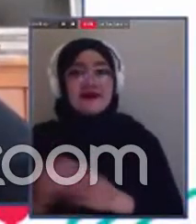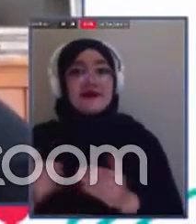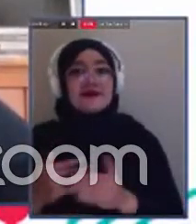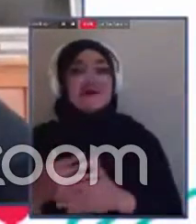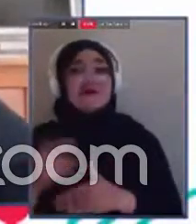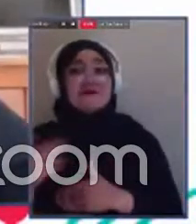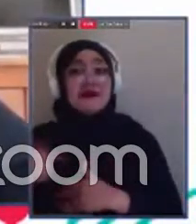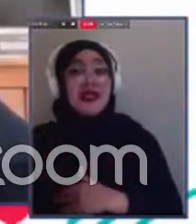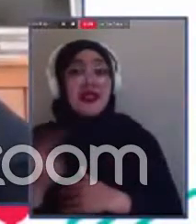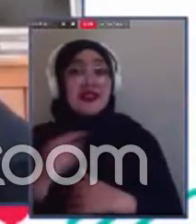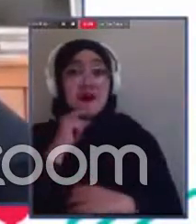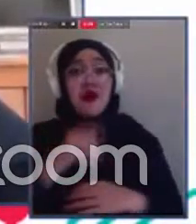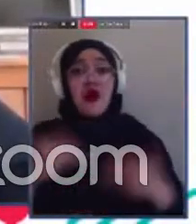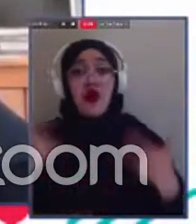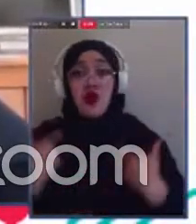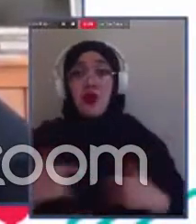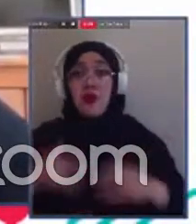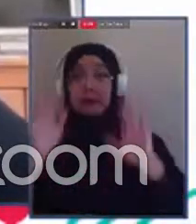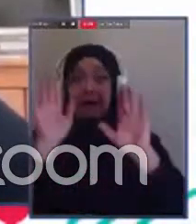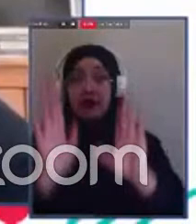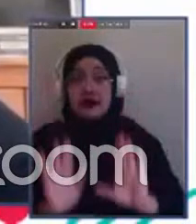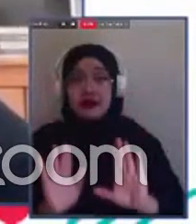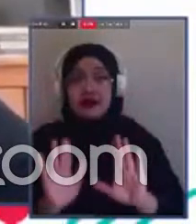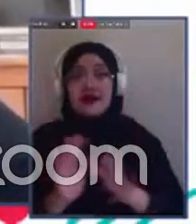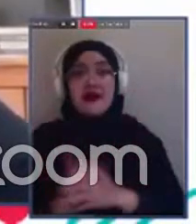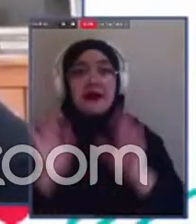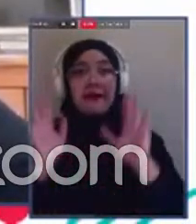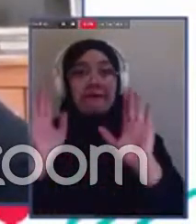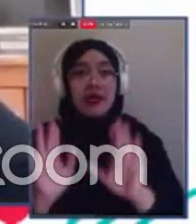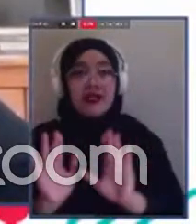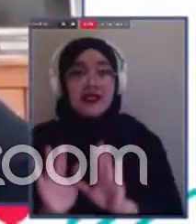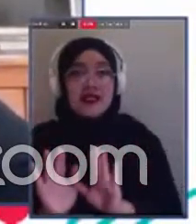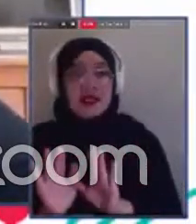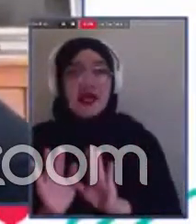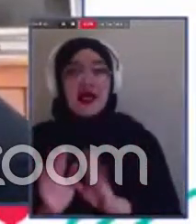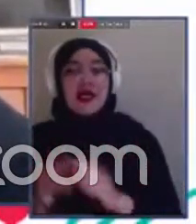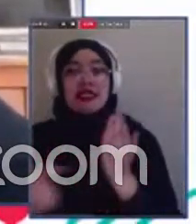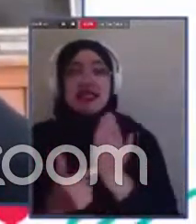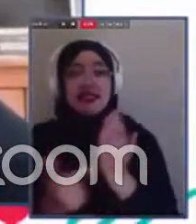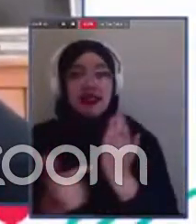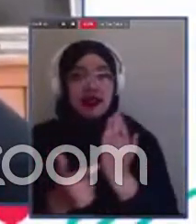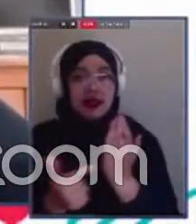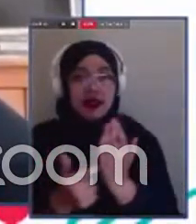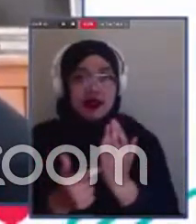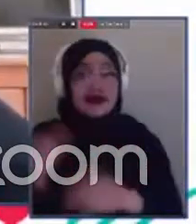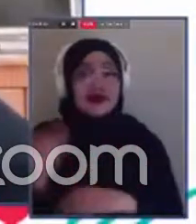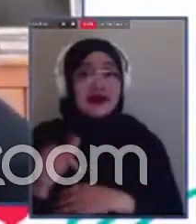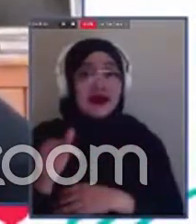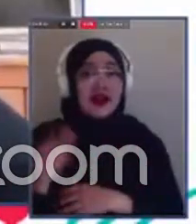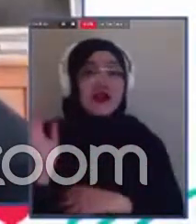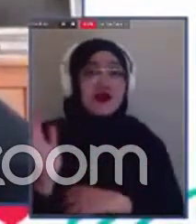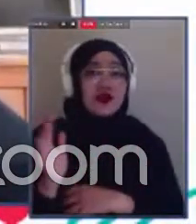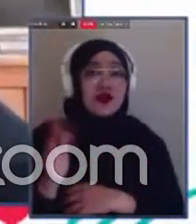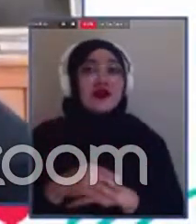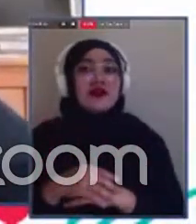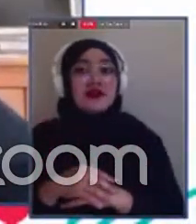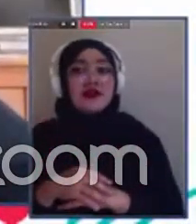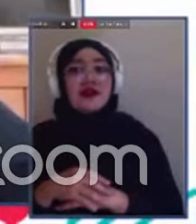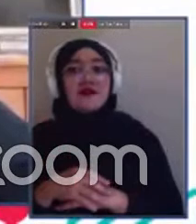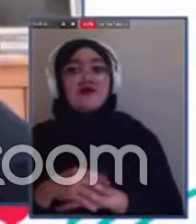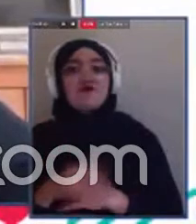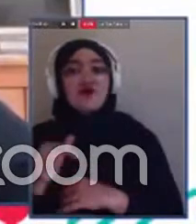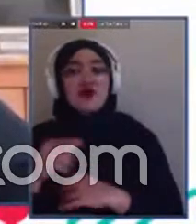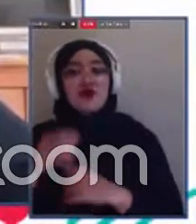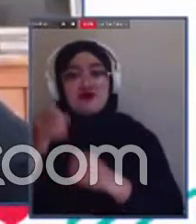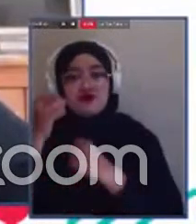seorang tokoh media, baik di media mainstream maupun media digital, yang sekarang telah menjadi tokoh dunia fintech Indonesia, karena beliau